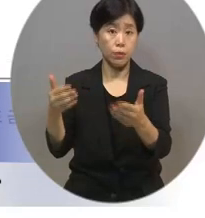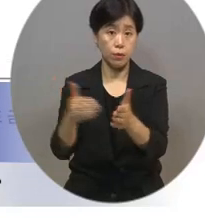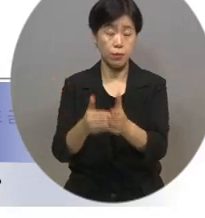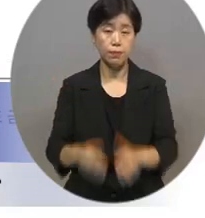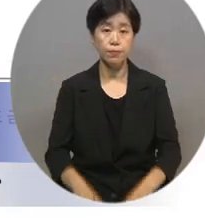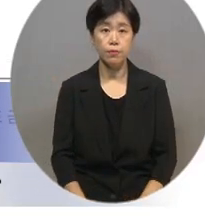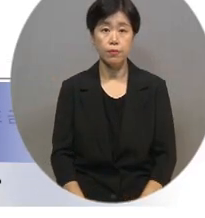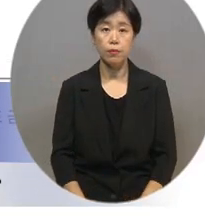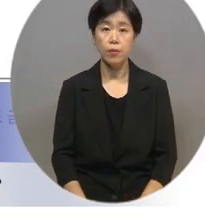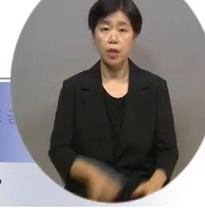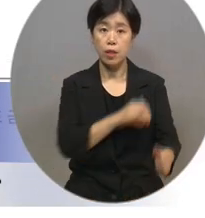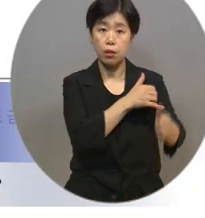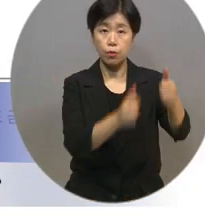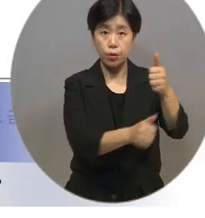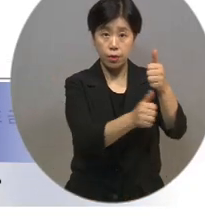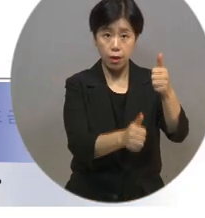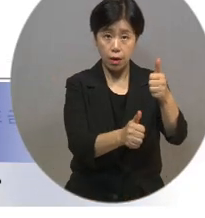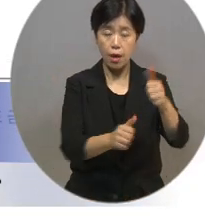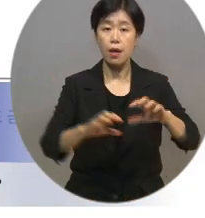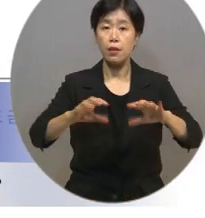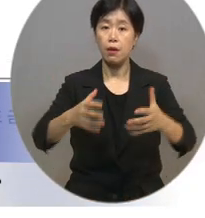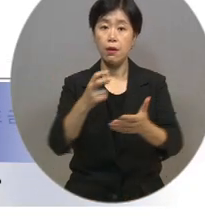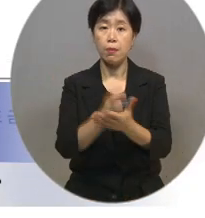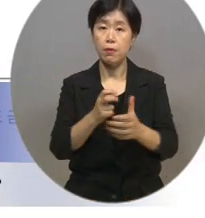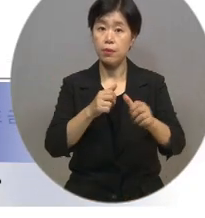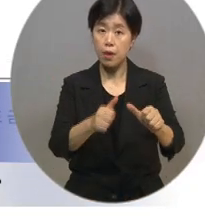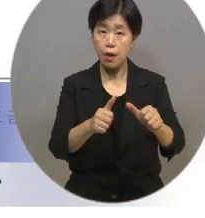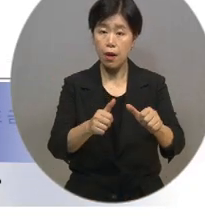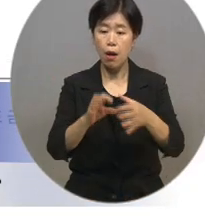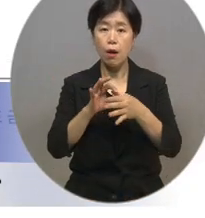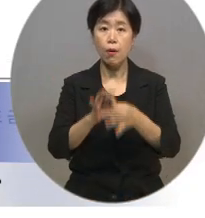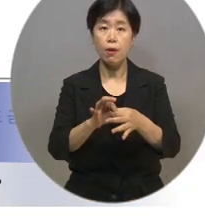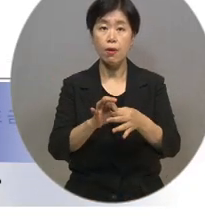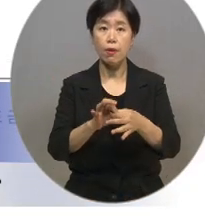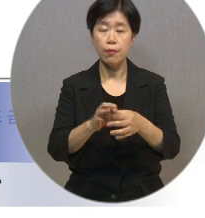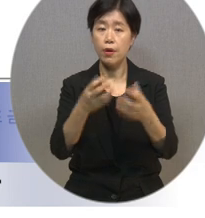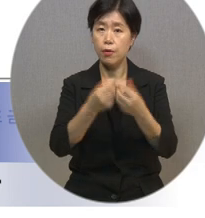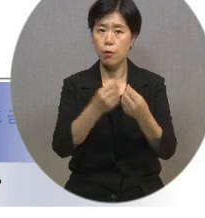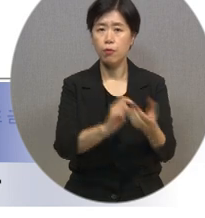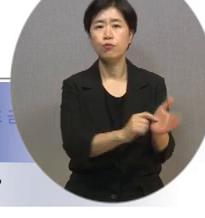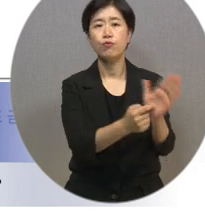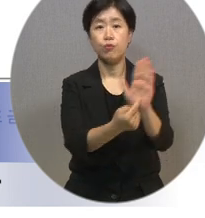회신했다 인권 위원회법에 따라 관련 내용을 공포한다고